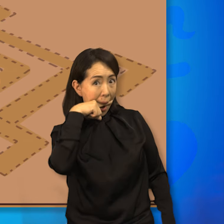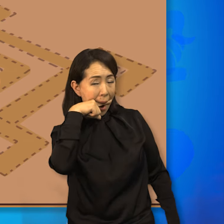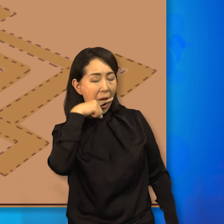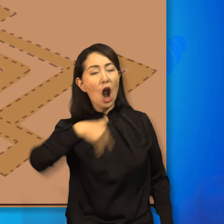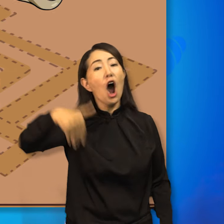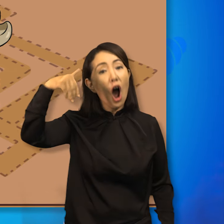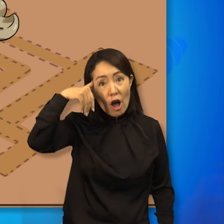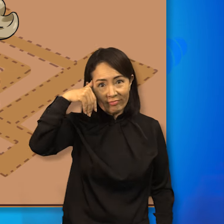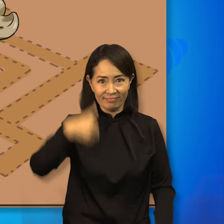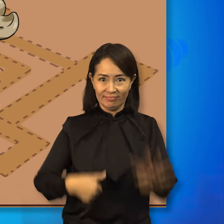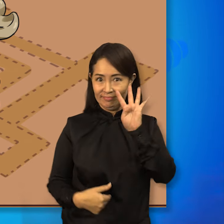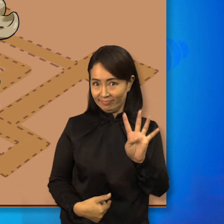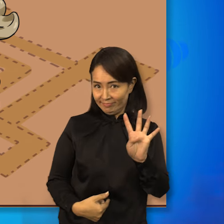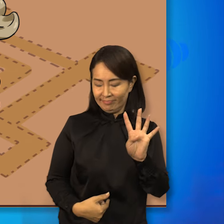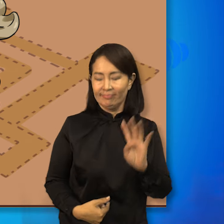Хоп.